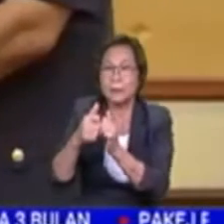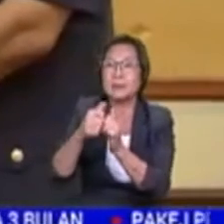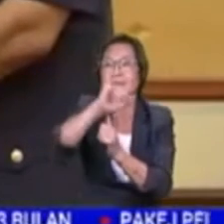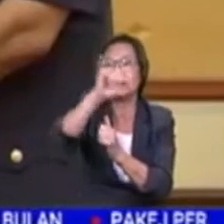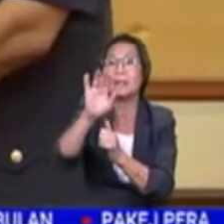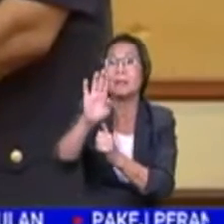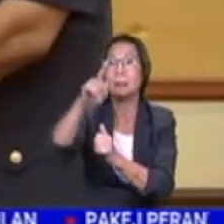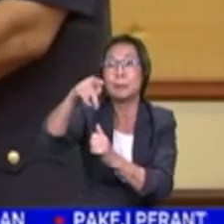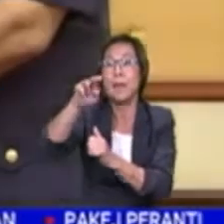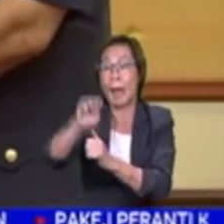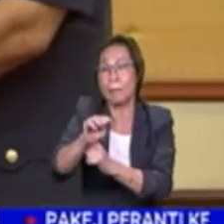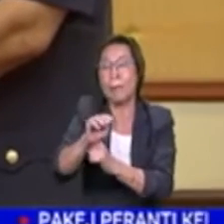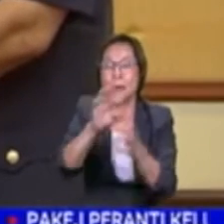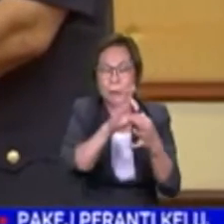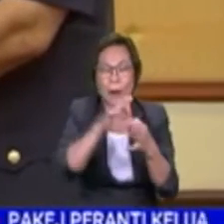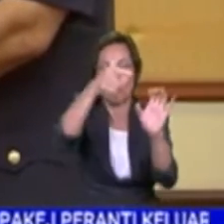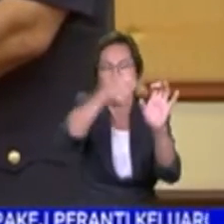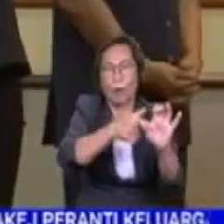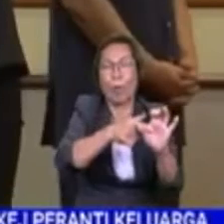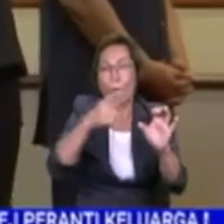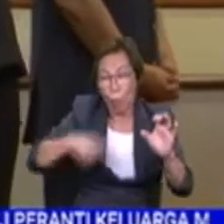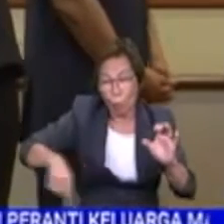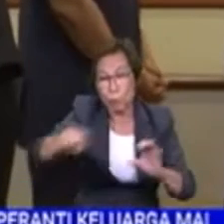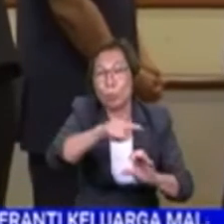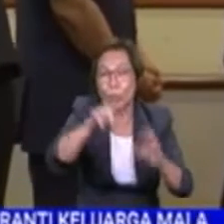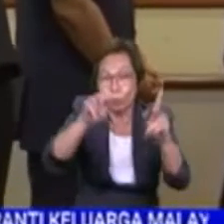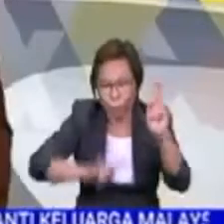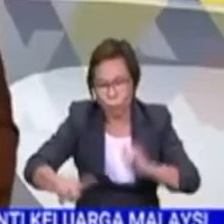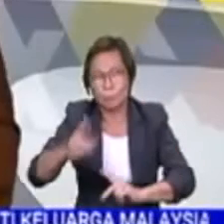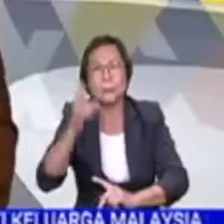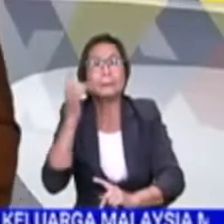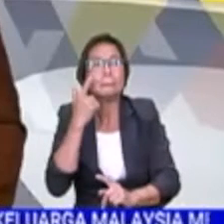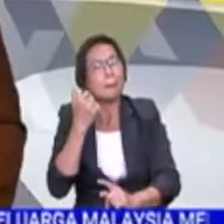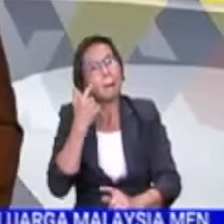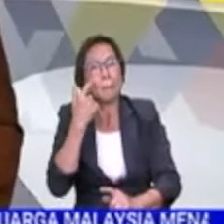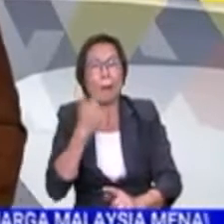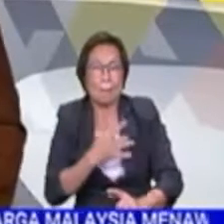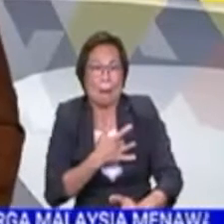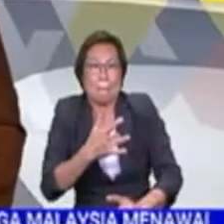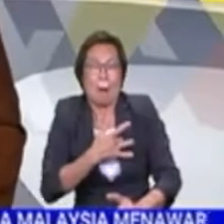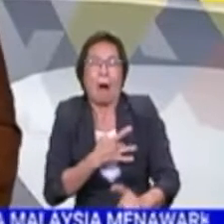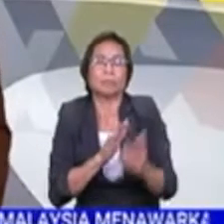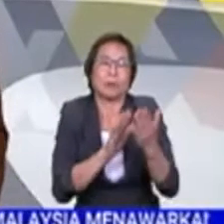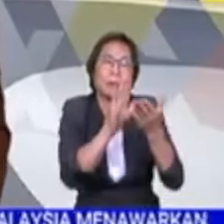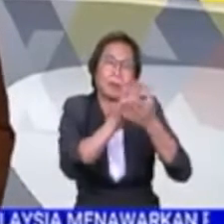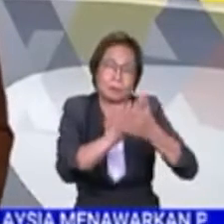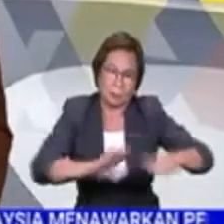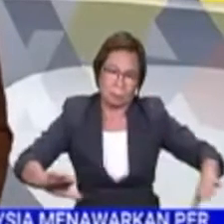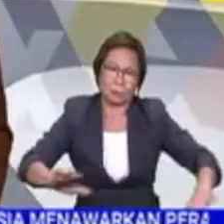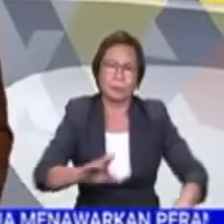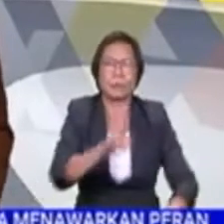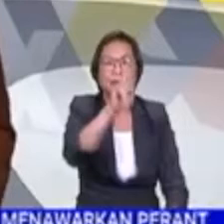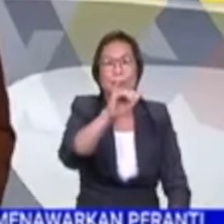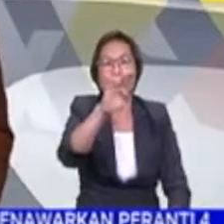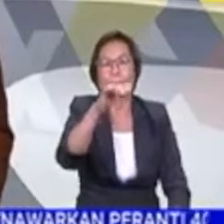lain bertujuan melahirkan penduduk yang peka terhadap keselamatan. Universiti Malaysia Sarawak UNIMAS dengan